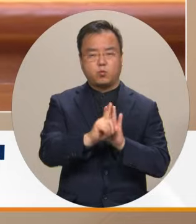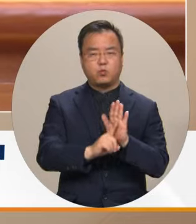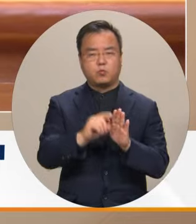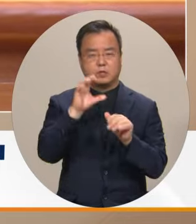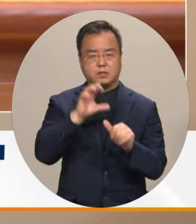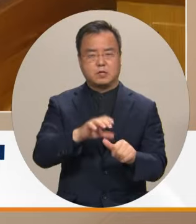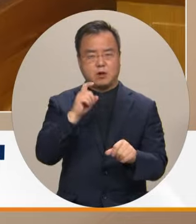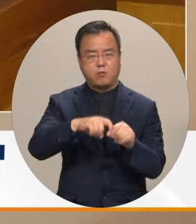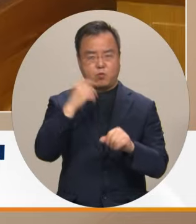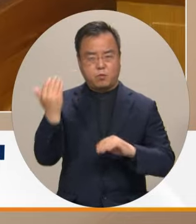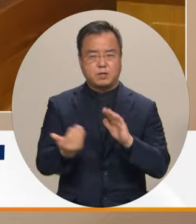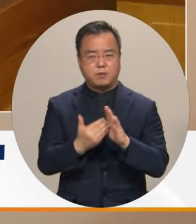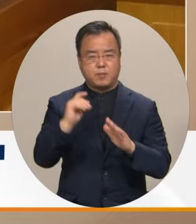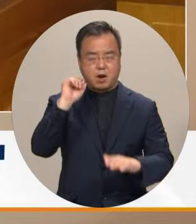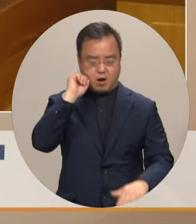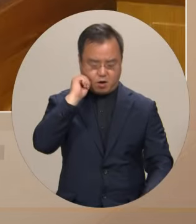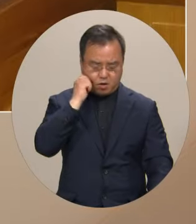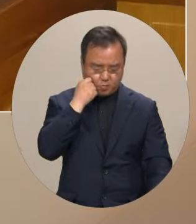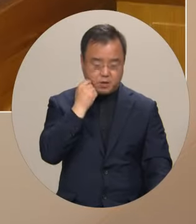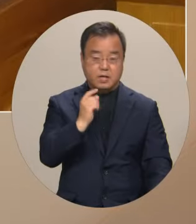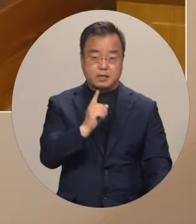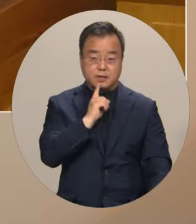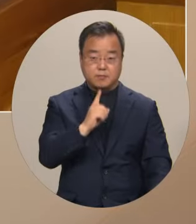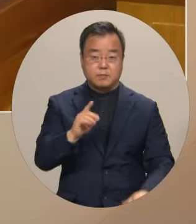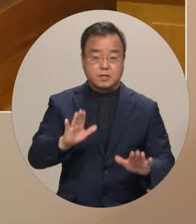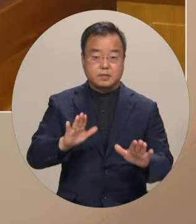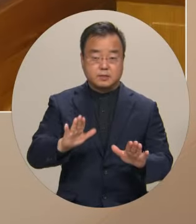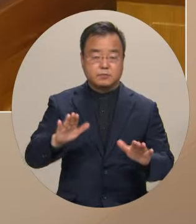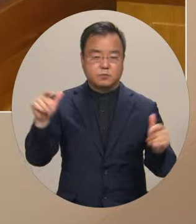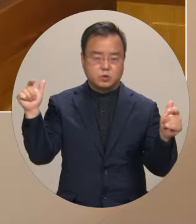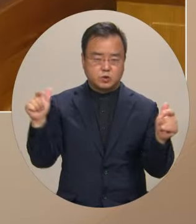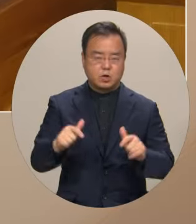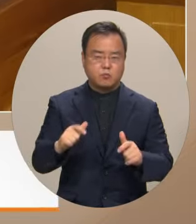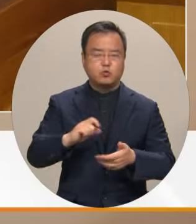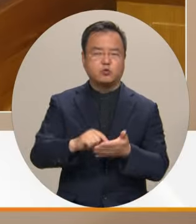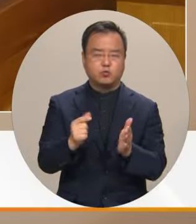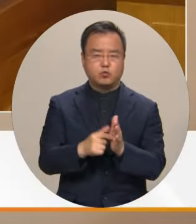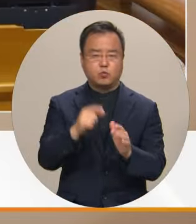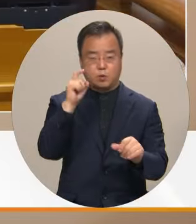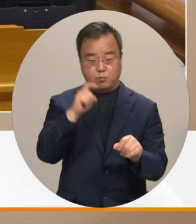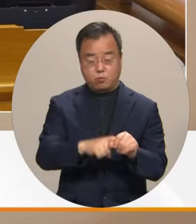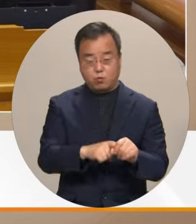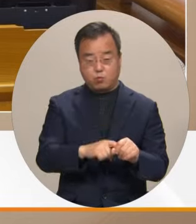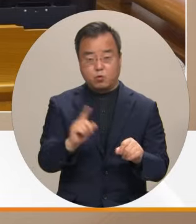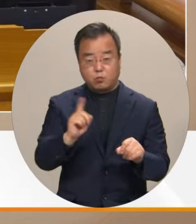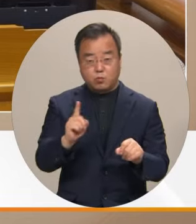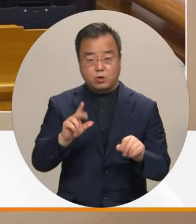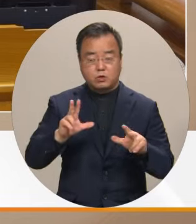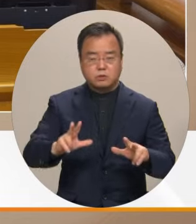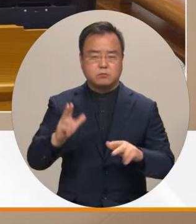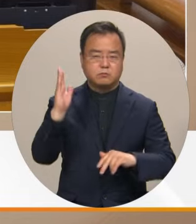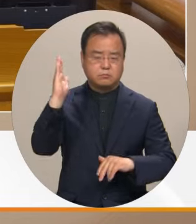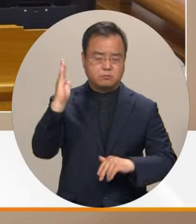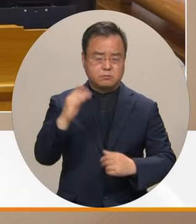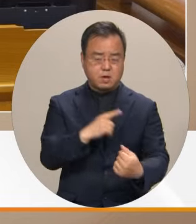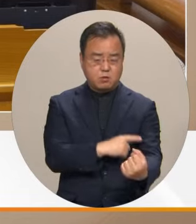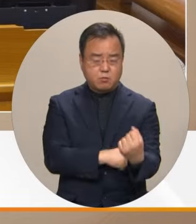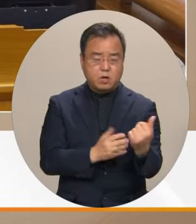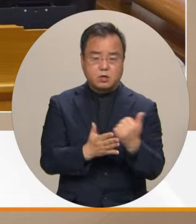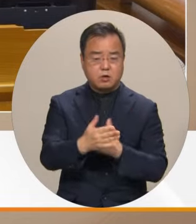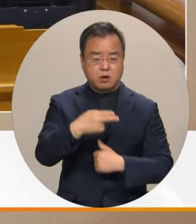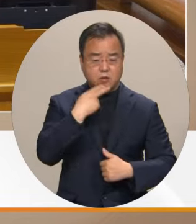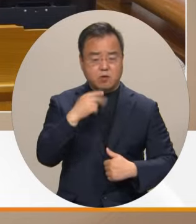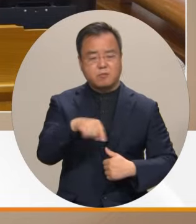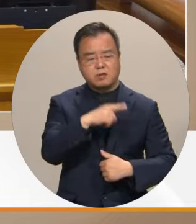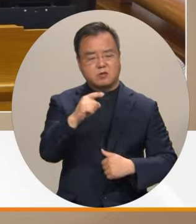온도상승제한목표자체를달성하는것또한 어려워진다는것을의미합니다.진짜문제는 현재의감축목표가아무런발언권이나영향력도없는 다음세대에게부담과피해를